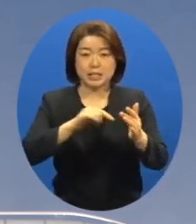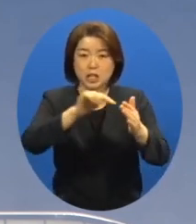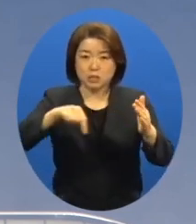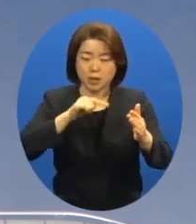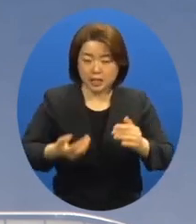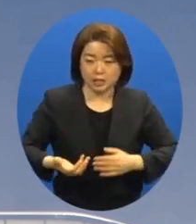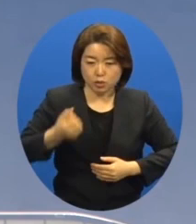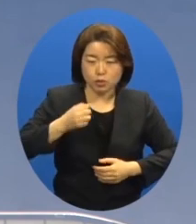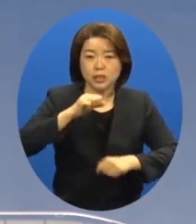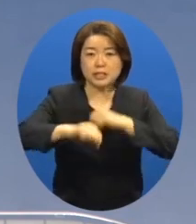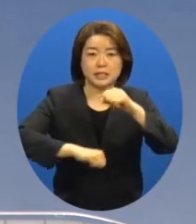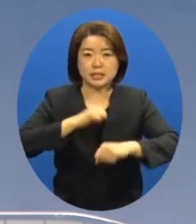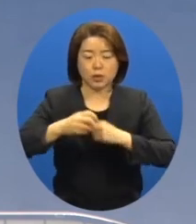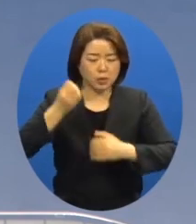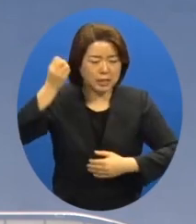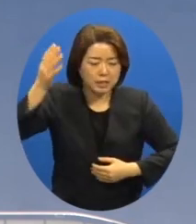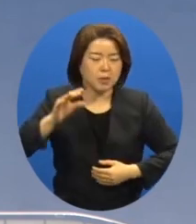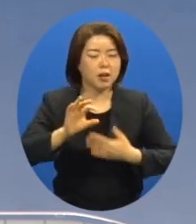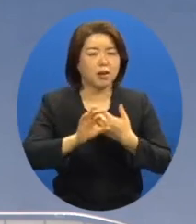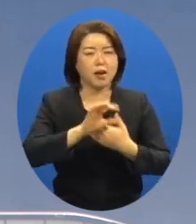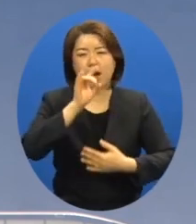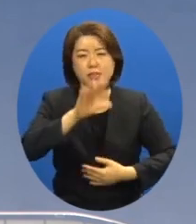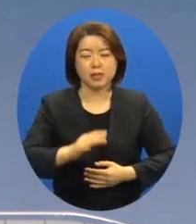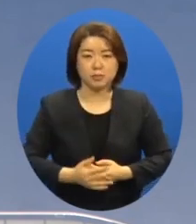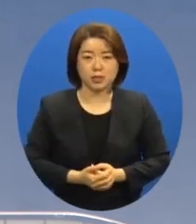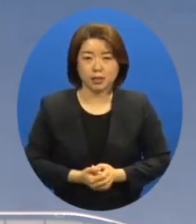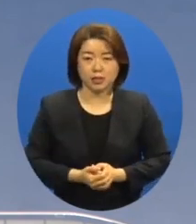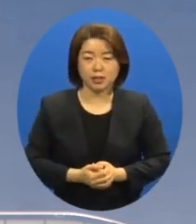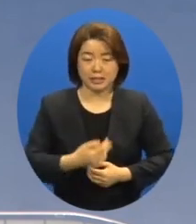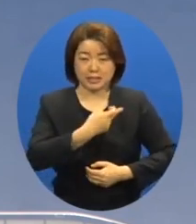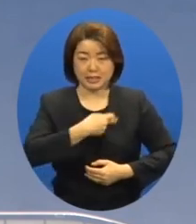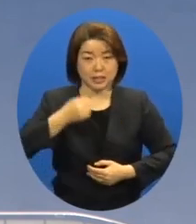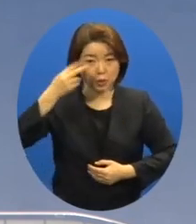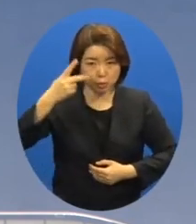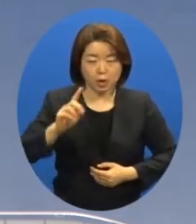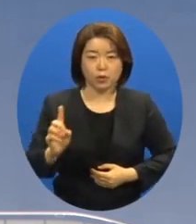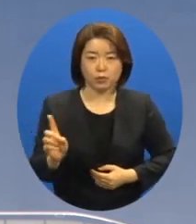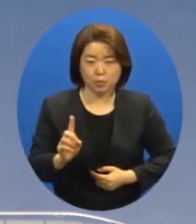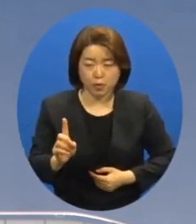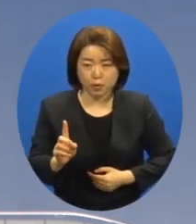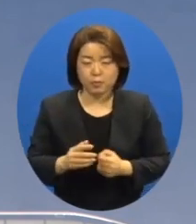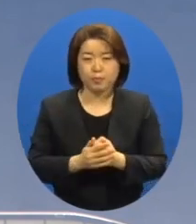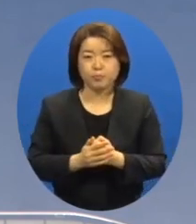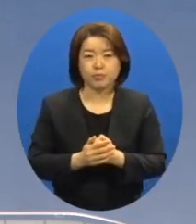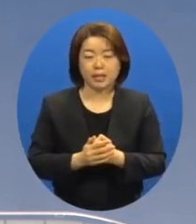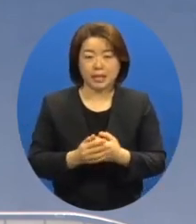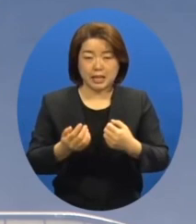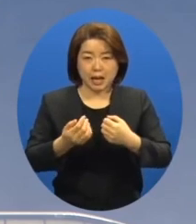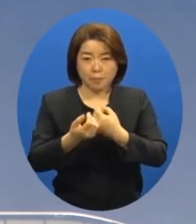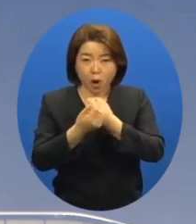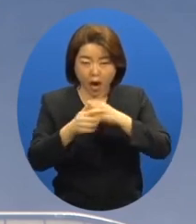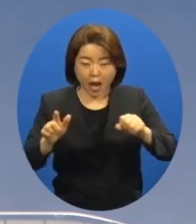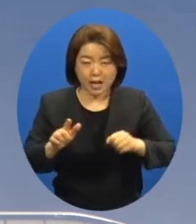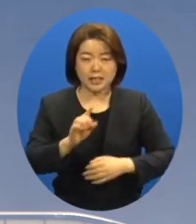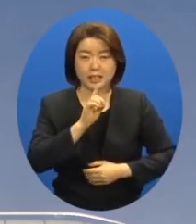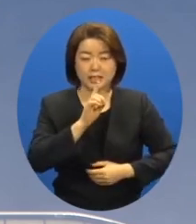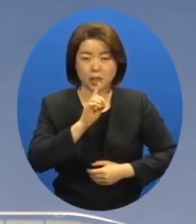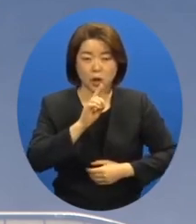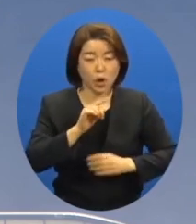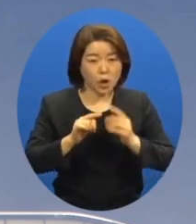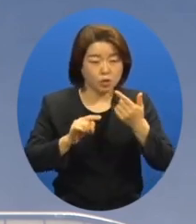절대로 잃어버리면 안 됩니다. 사도 바울은 그래서 갈라디아서 5장 1절에서 이렇게